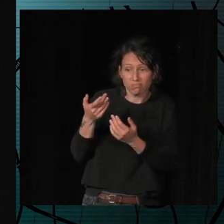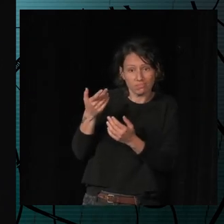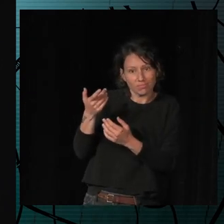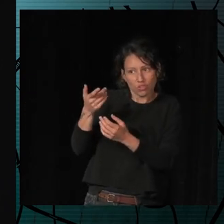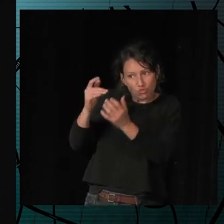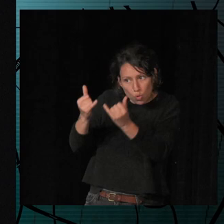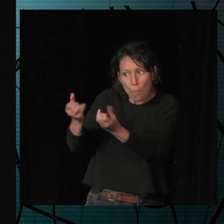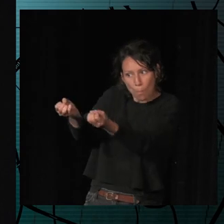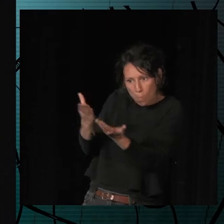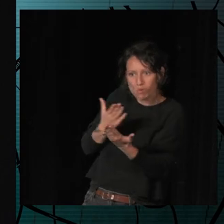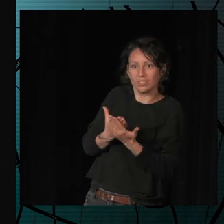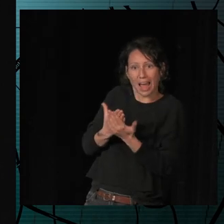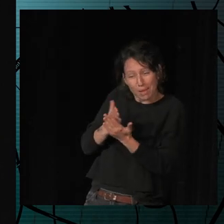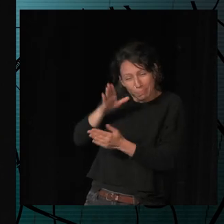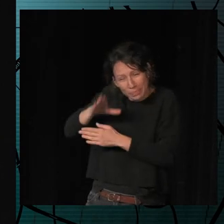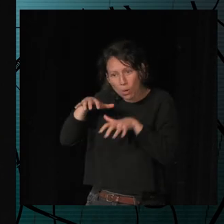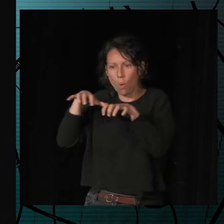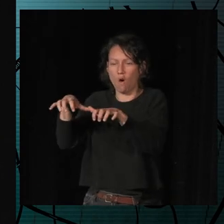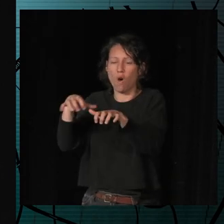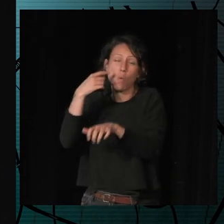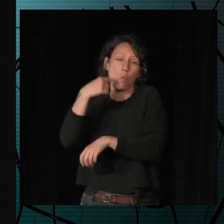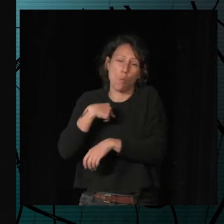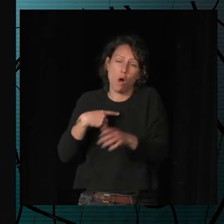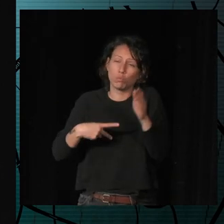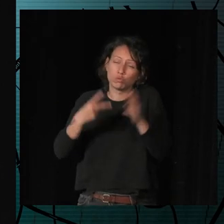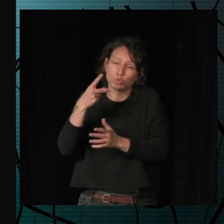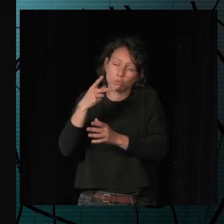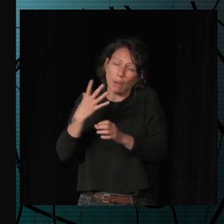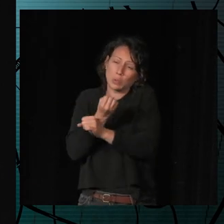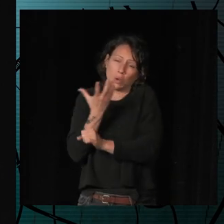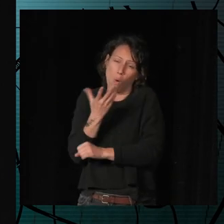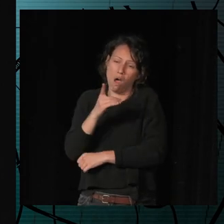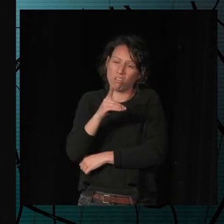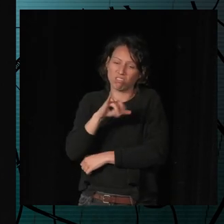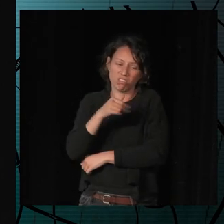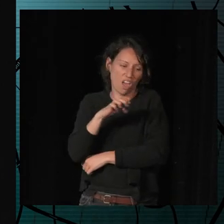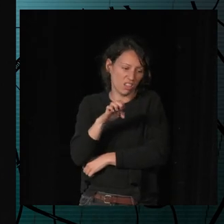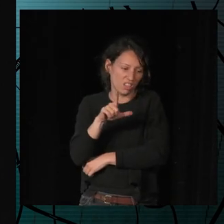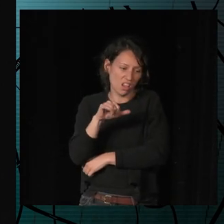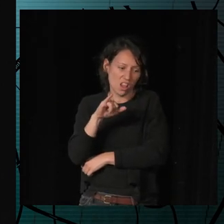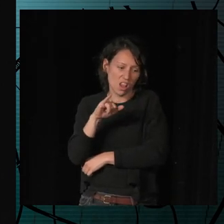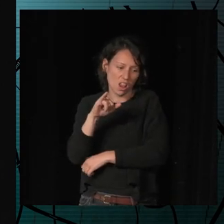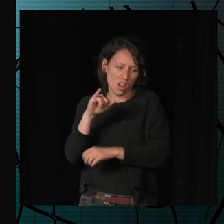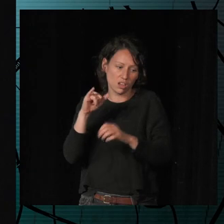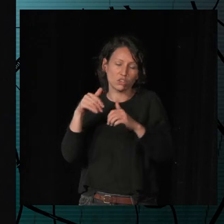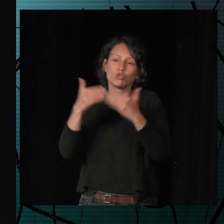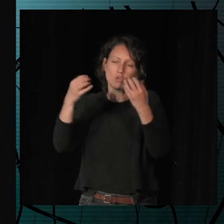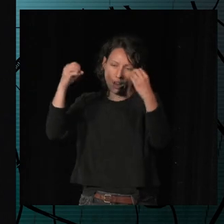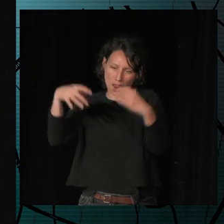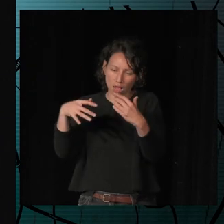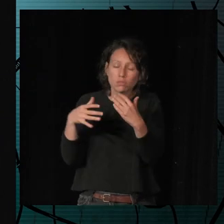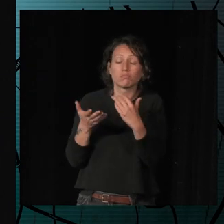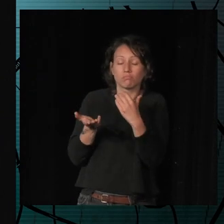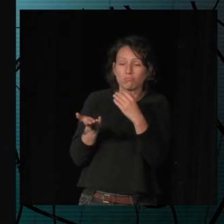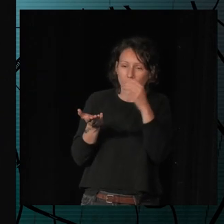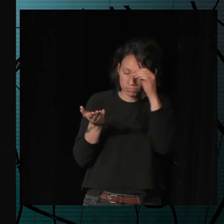qui proposent ça pour moi un des jeux qui réussit le mieux c'est dying light euh au moins le premier épisode le deuxème est très bien aussi mais bon je préfère le premier